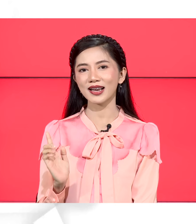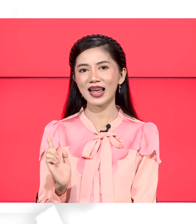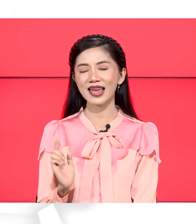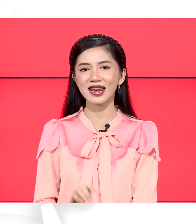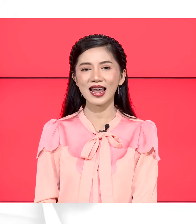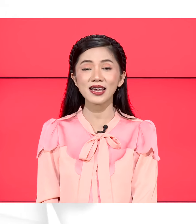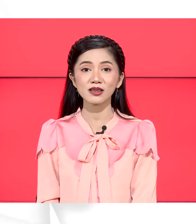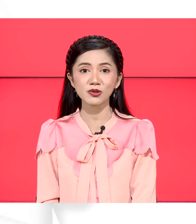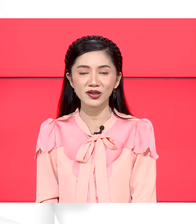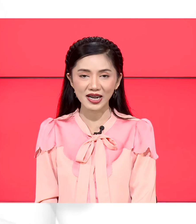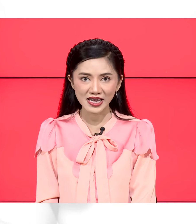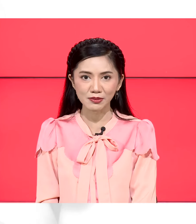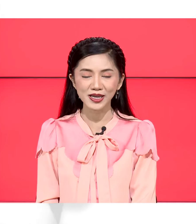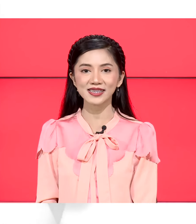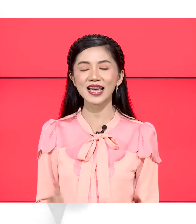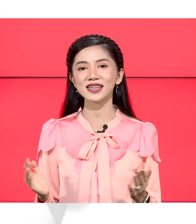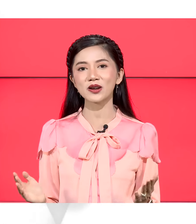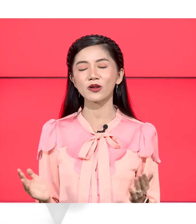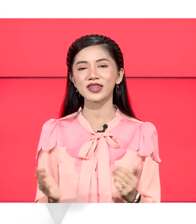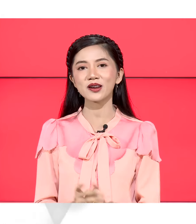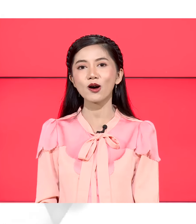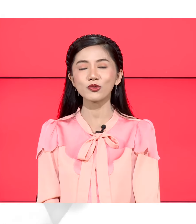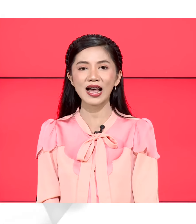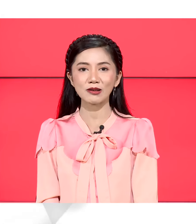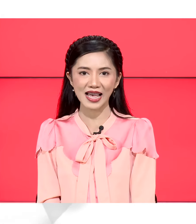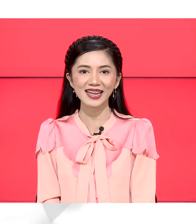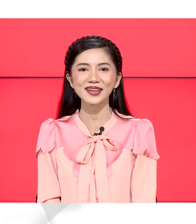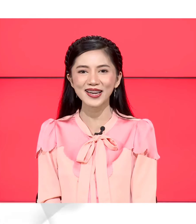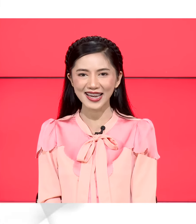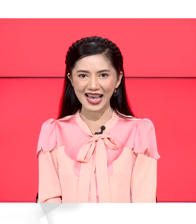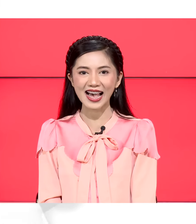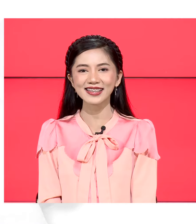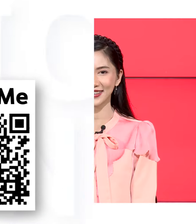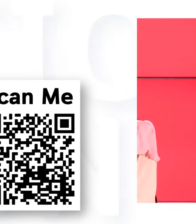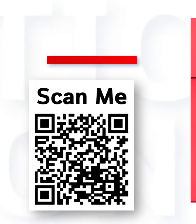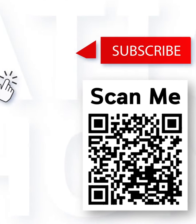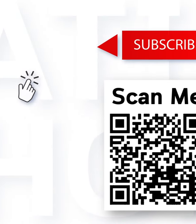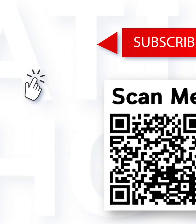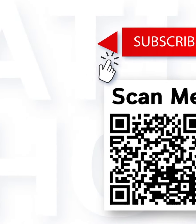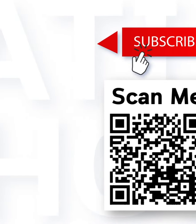Subscribeและอย่าลืมกดกระดิ่งเพื่อแจ้งเตือนคอนเทนข้อมูลข่าวสารกันด้วยนะ